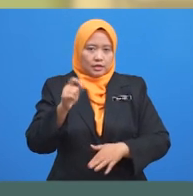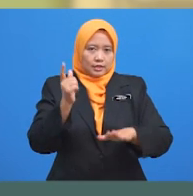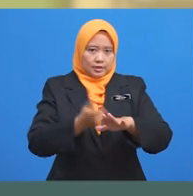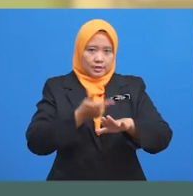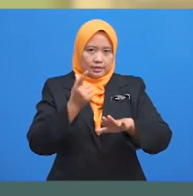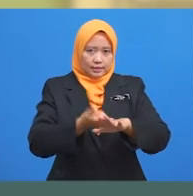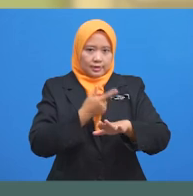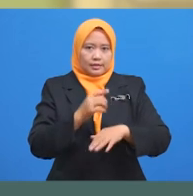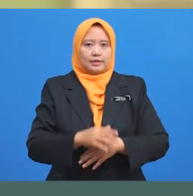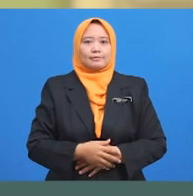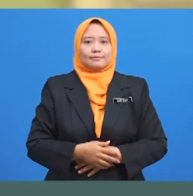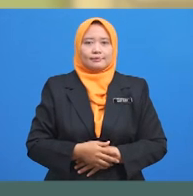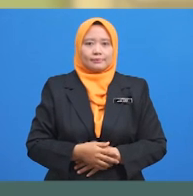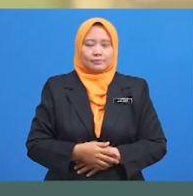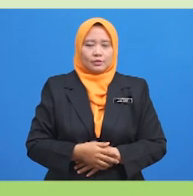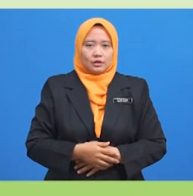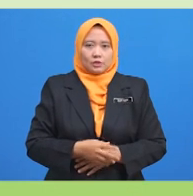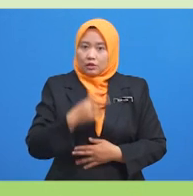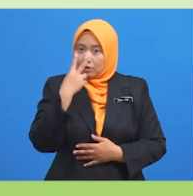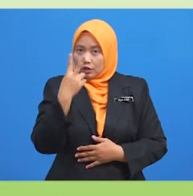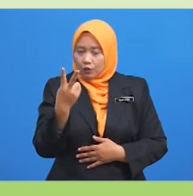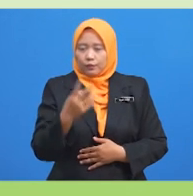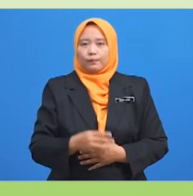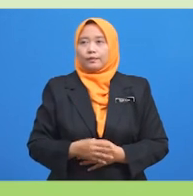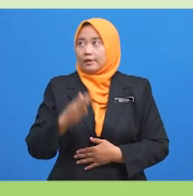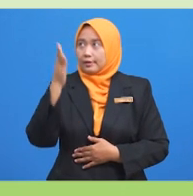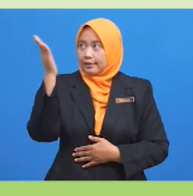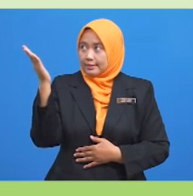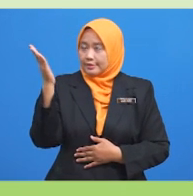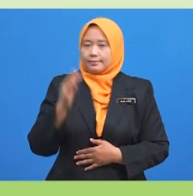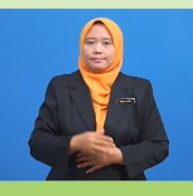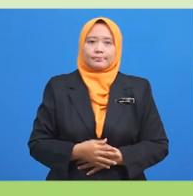pengayaan. Jom kita lihat paparan.